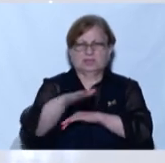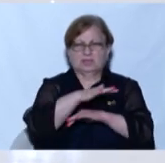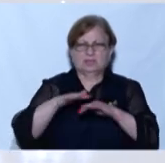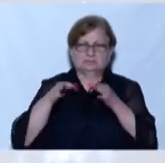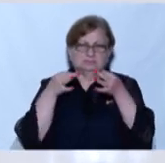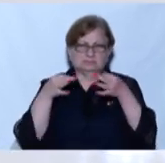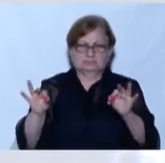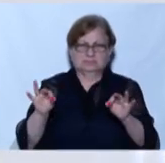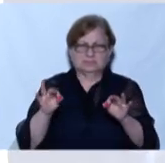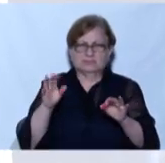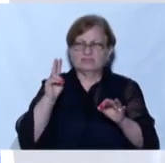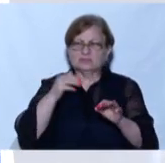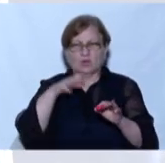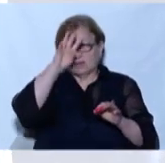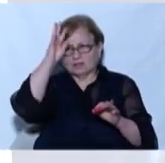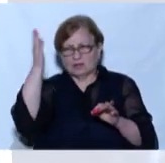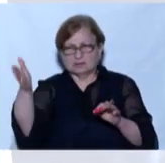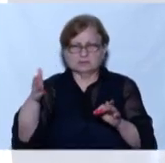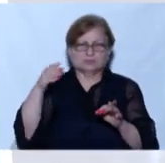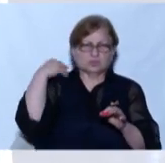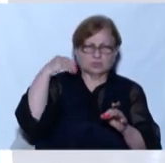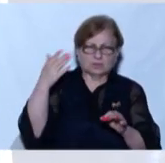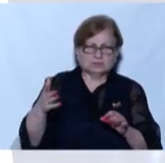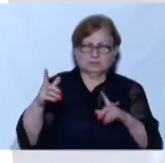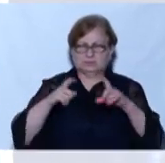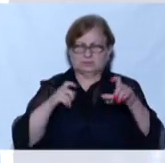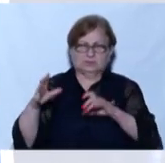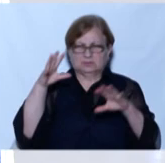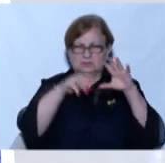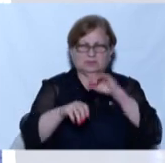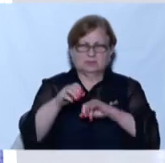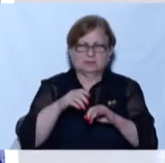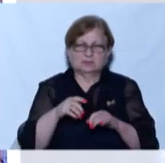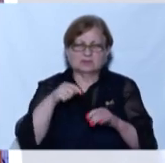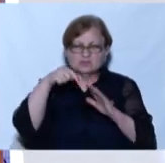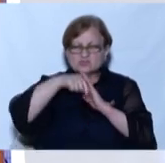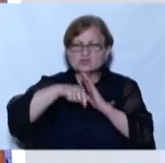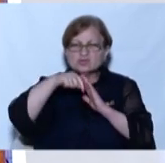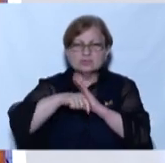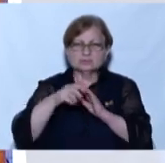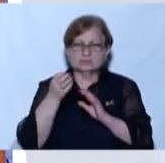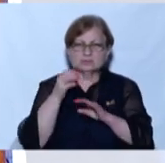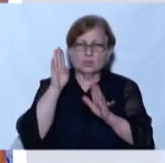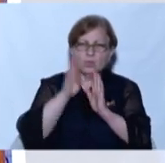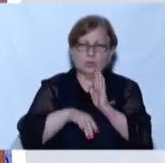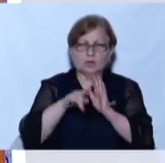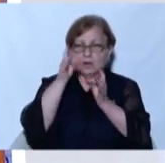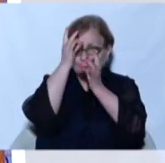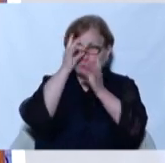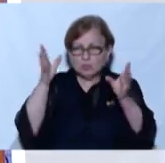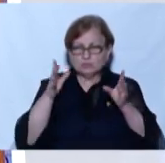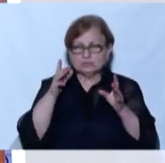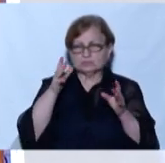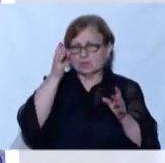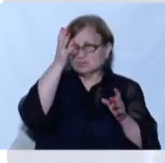ასპარეზად არის ქცეული მტრებისა და უფრო მეტიც ეს არ არის თითქოს არ იყო შიგნითაც არ არის ის კულტურა და ის